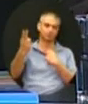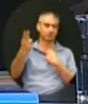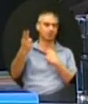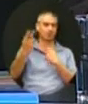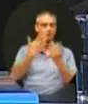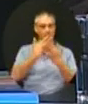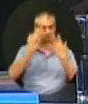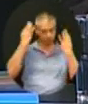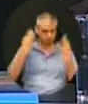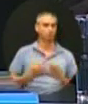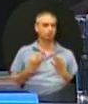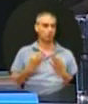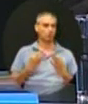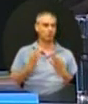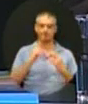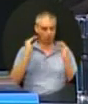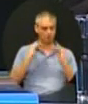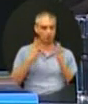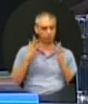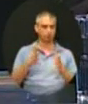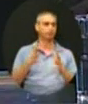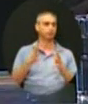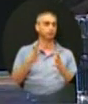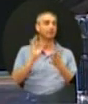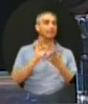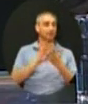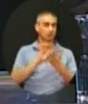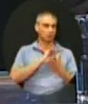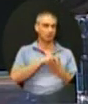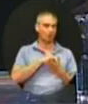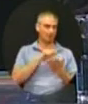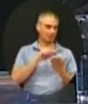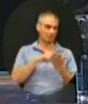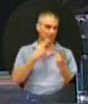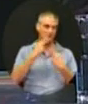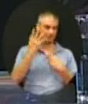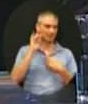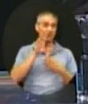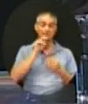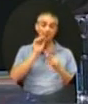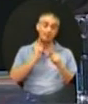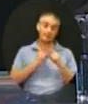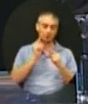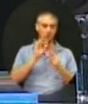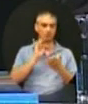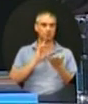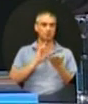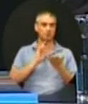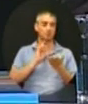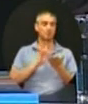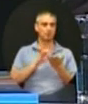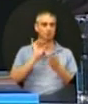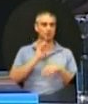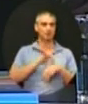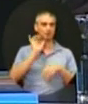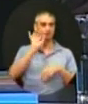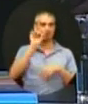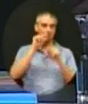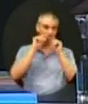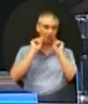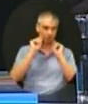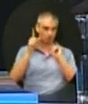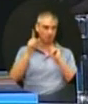בחדות ולא פחות בטות ובנקודה הקובה כי התגובה התייחסה בדיוק לנקודה מאוד קובה מבחינתו של